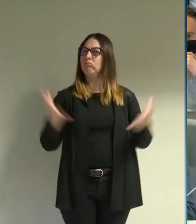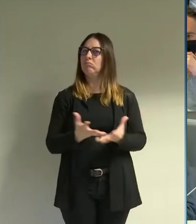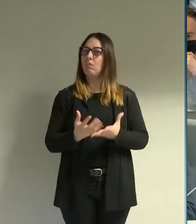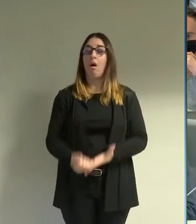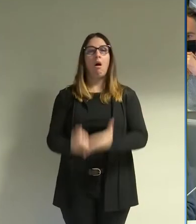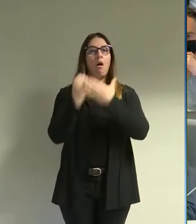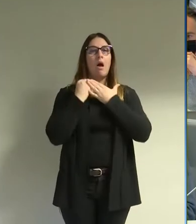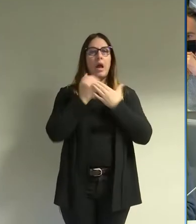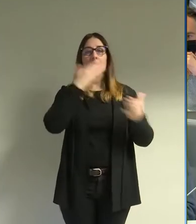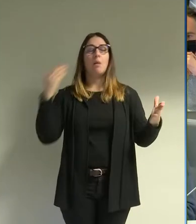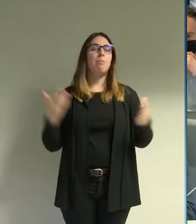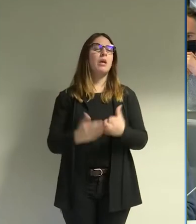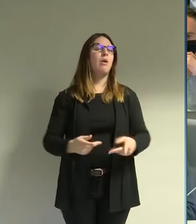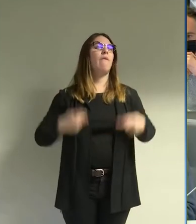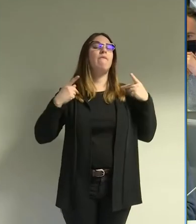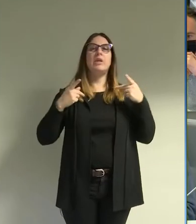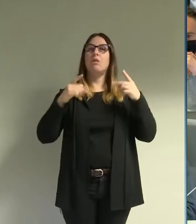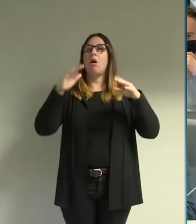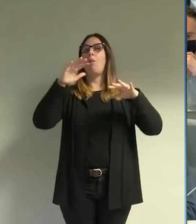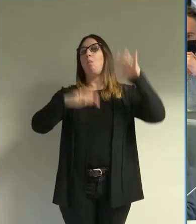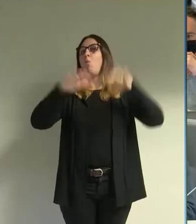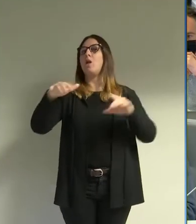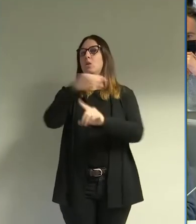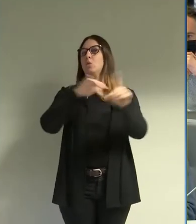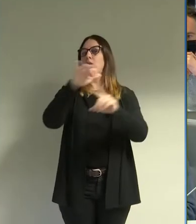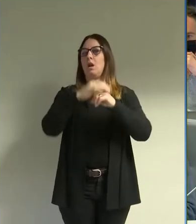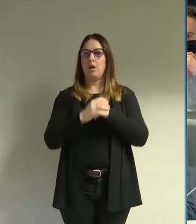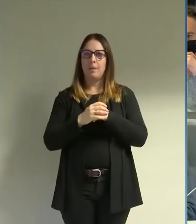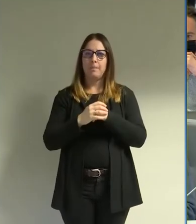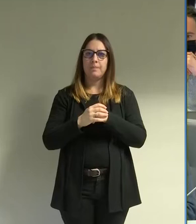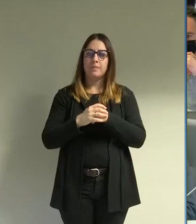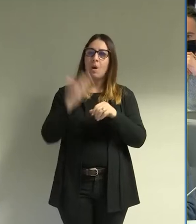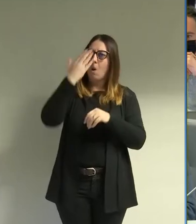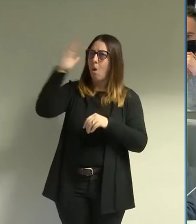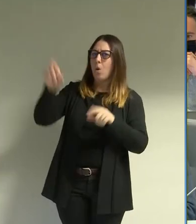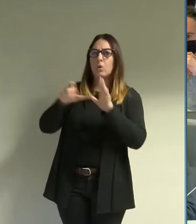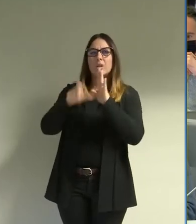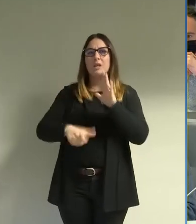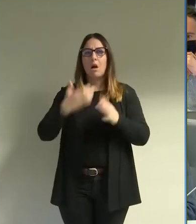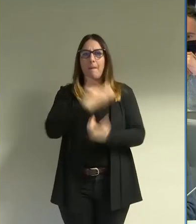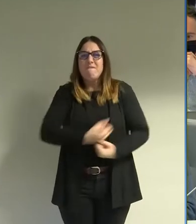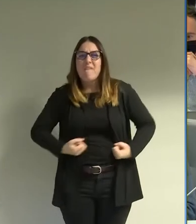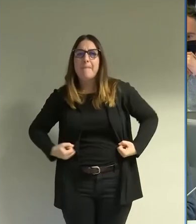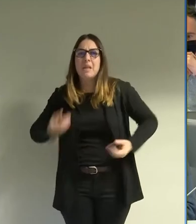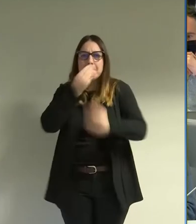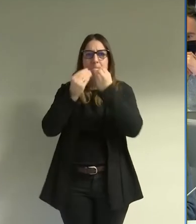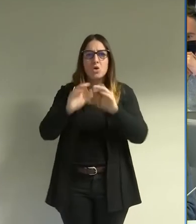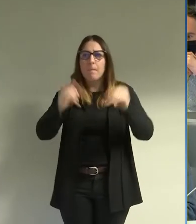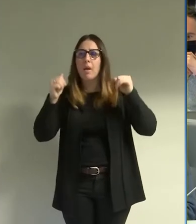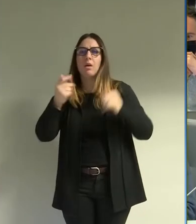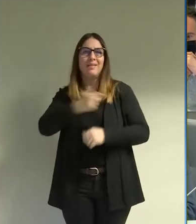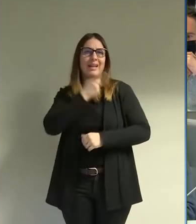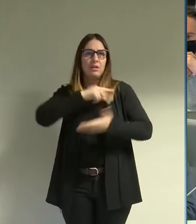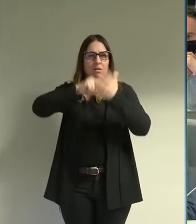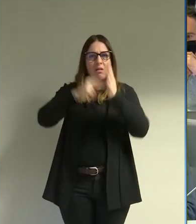amélioré la vie des couches moyennes la production alimentaire industrielle a permis de résorber les famines la technologie médicale nous a